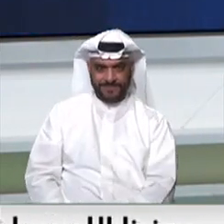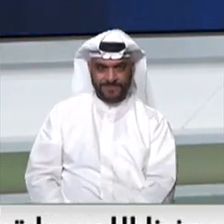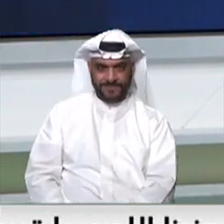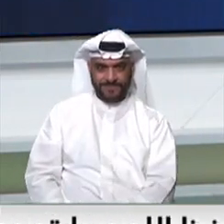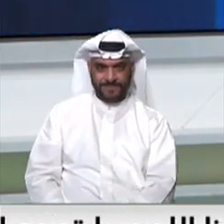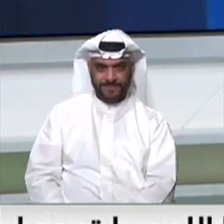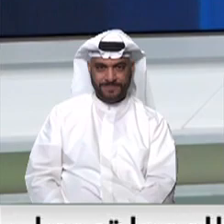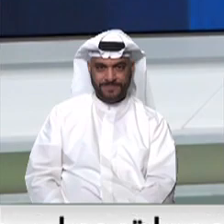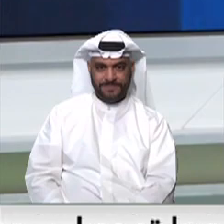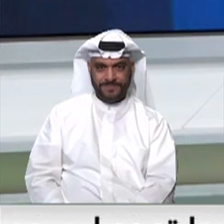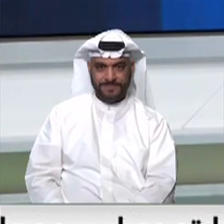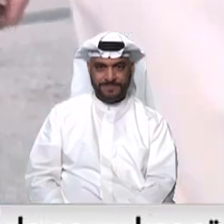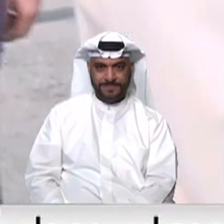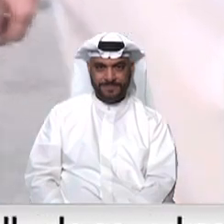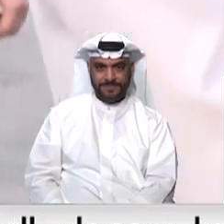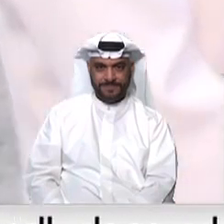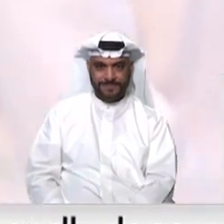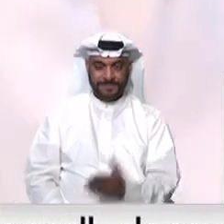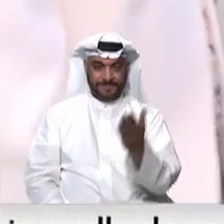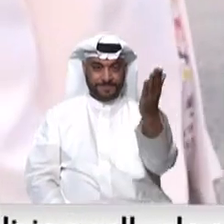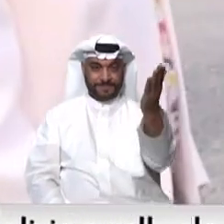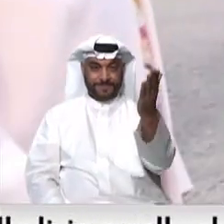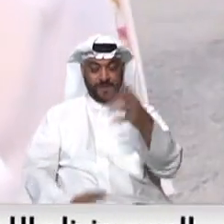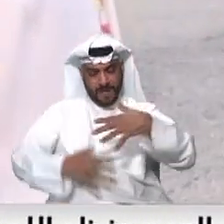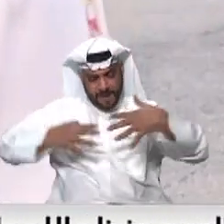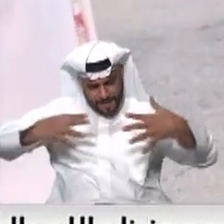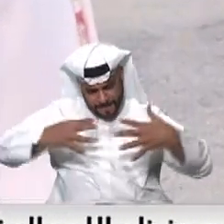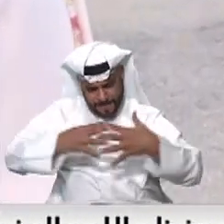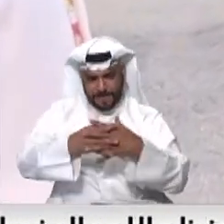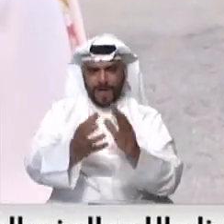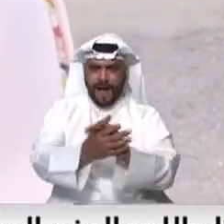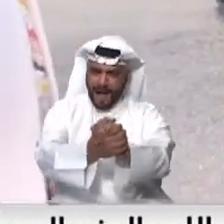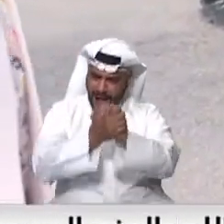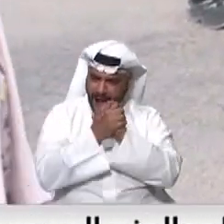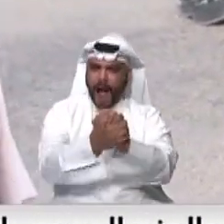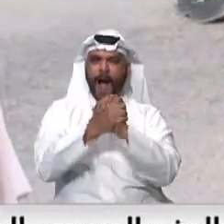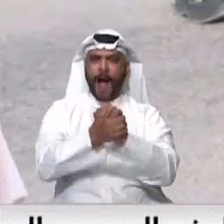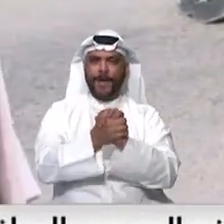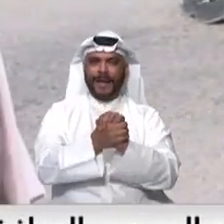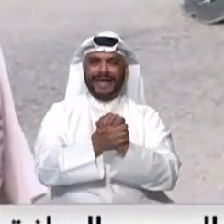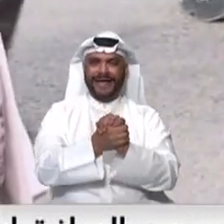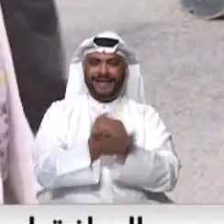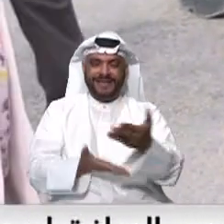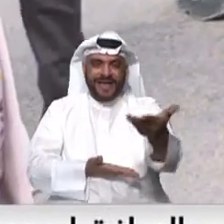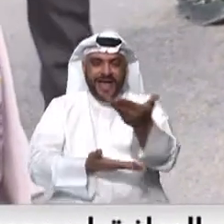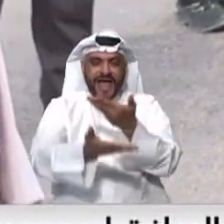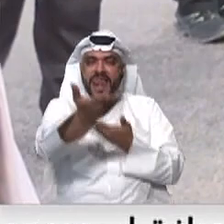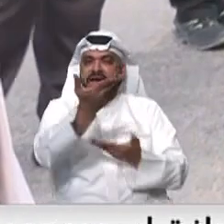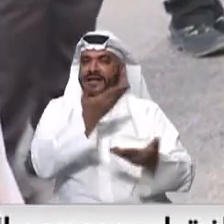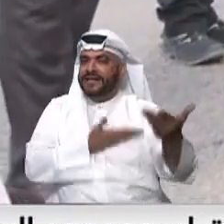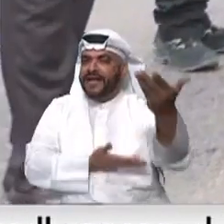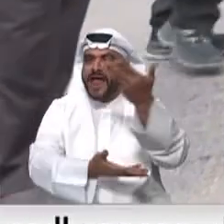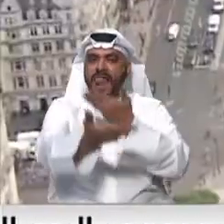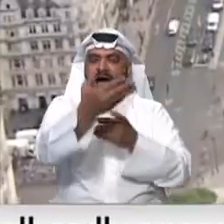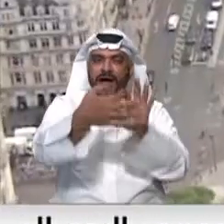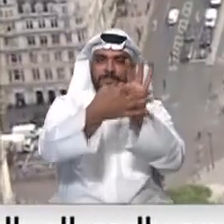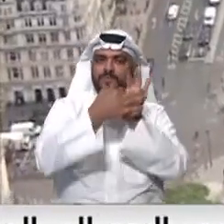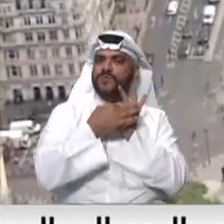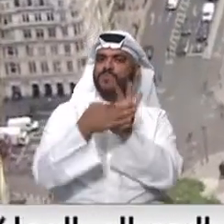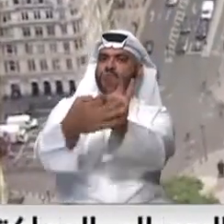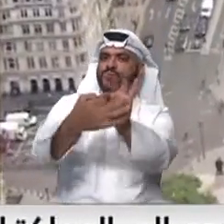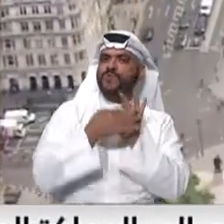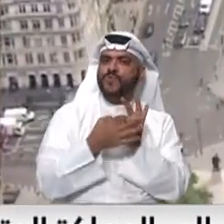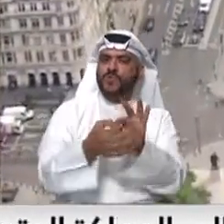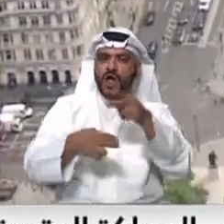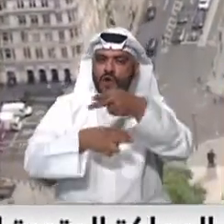التقرير. توطيد عرى التعاون وترسيخها سمة العلاقات الكويتية البريطانية التي اتخذت طريق التنمية